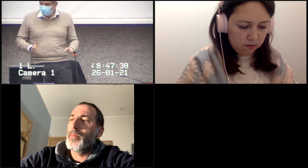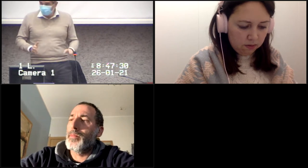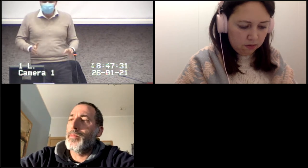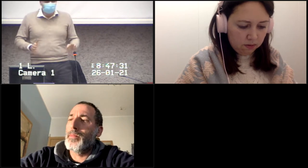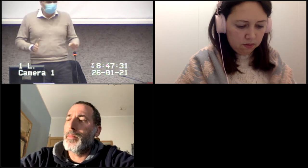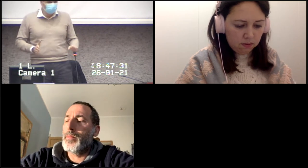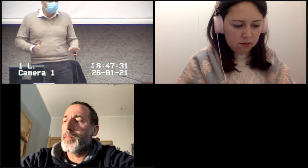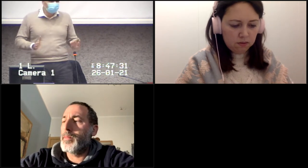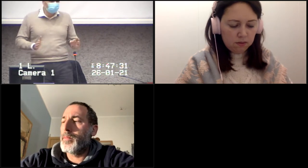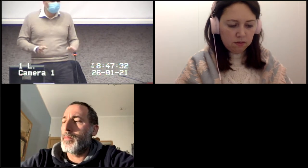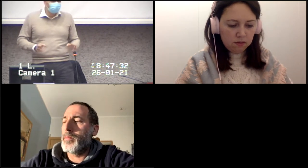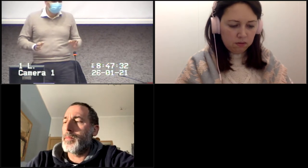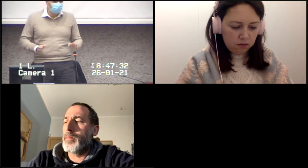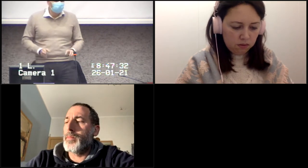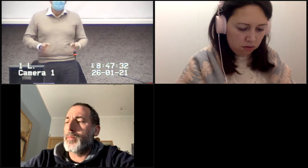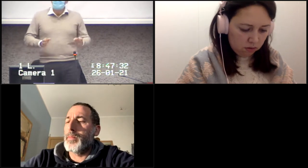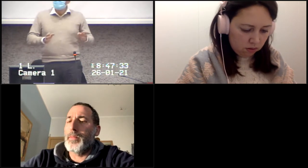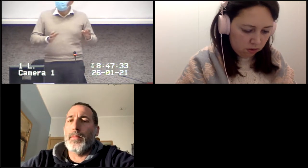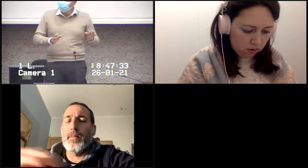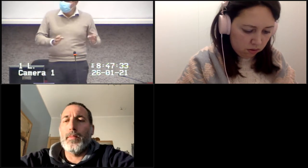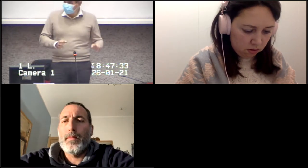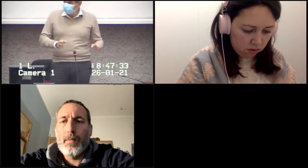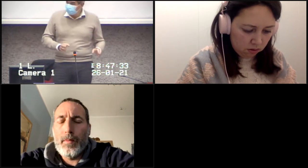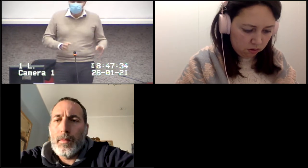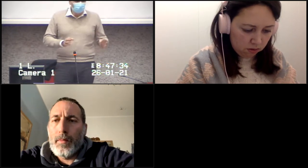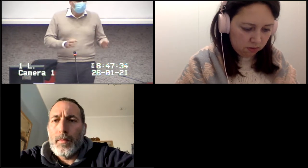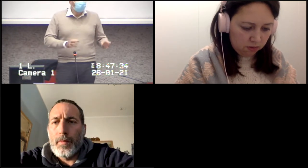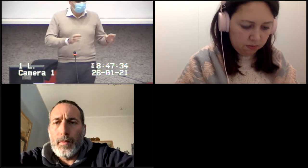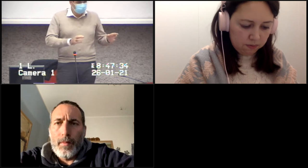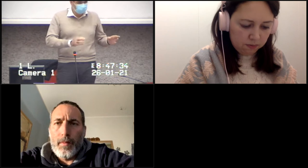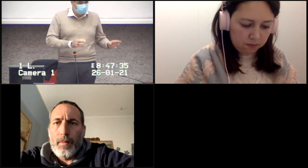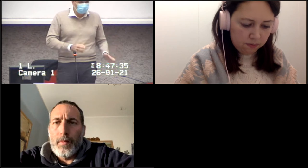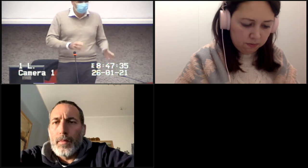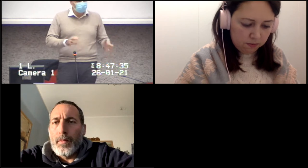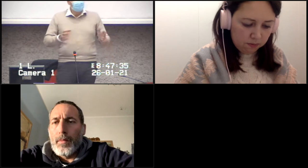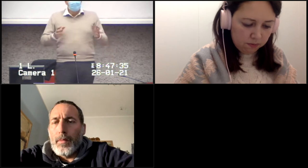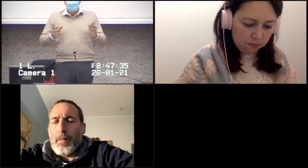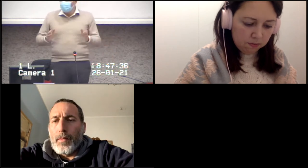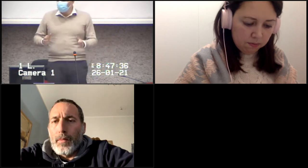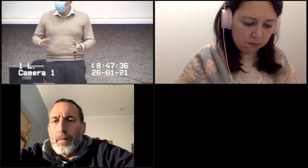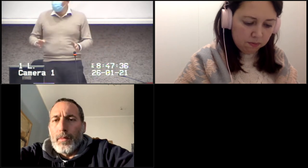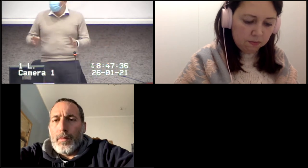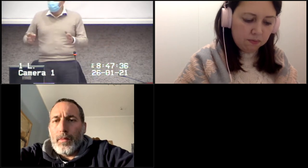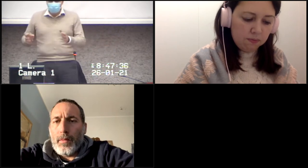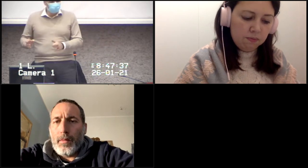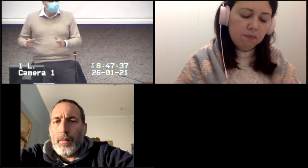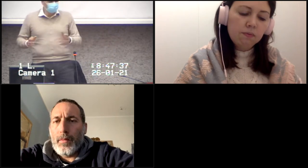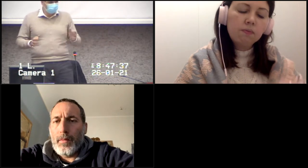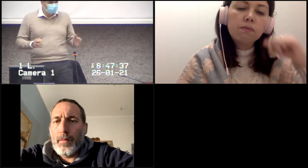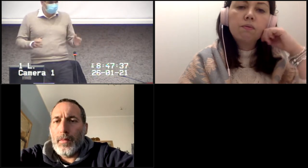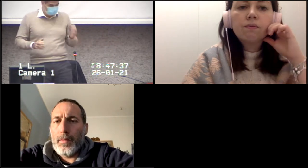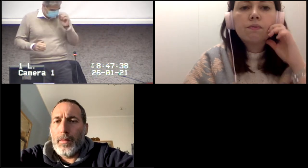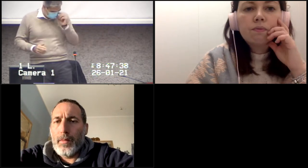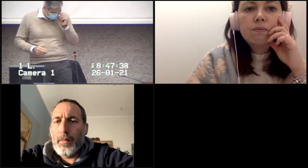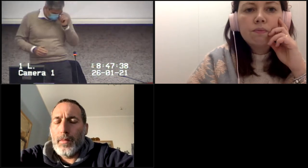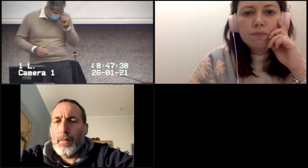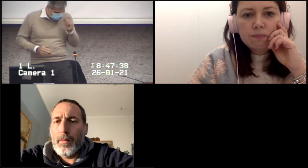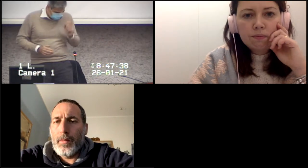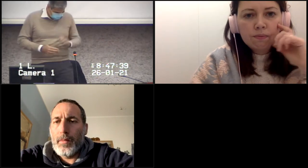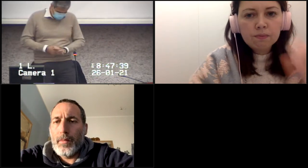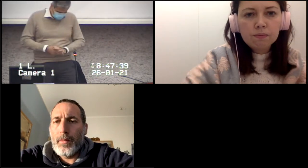i comuni facoltà di andare a limitare o individuare gli edifici che possono beneficiare